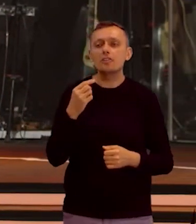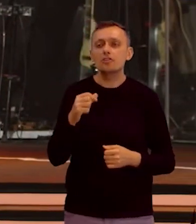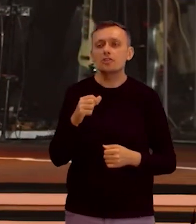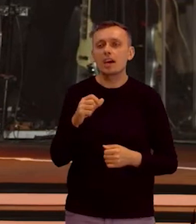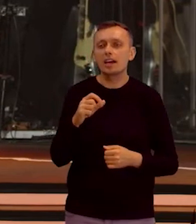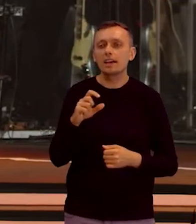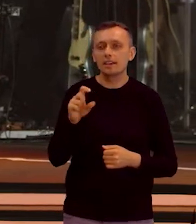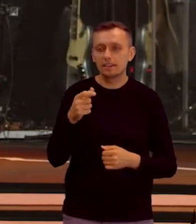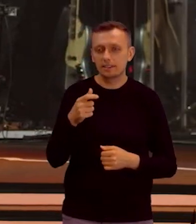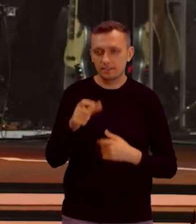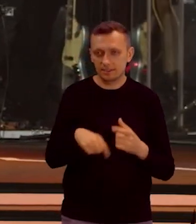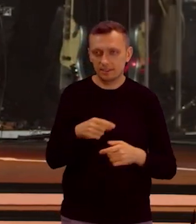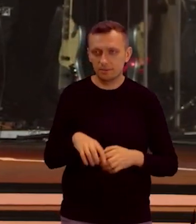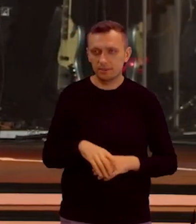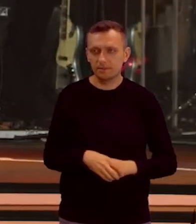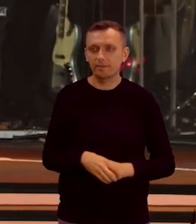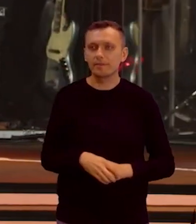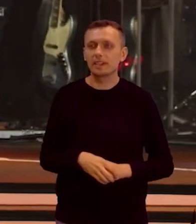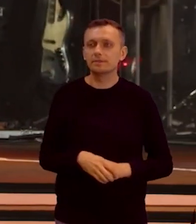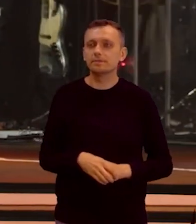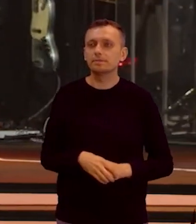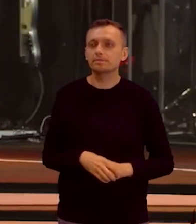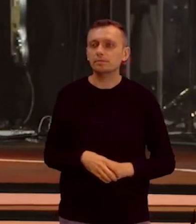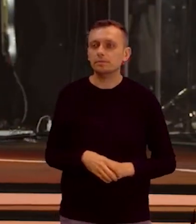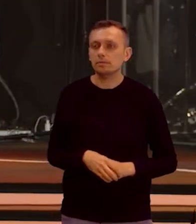to słowo polskie zejdę, to jest takie dwuznaczne, prawda?